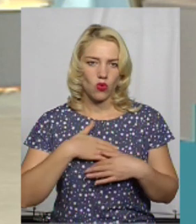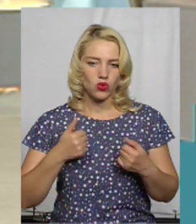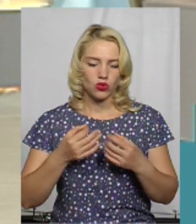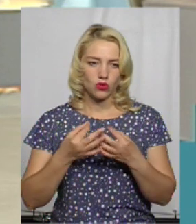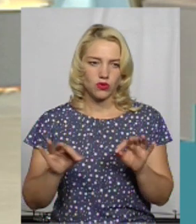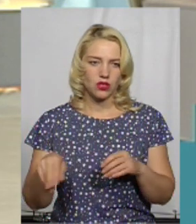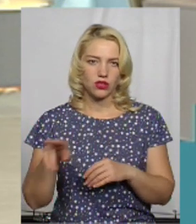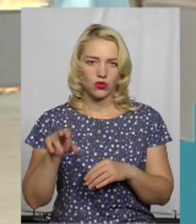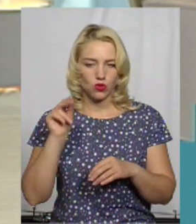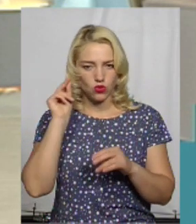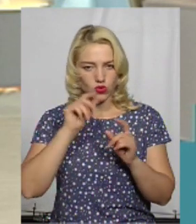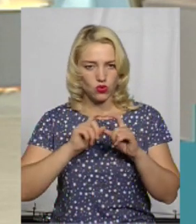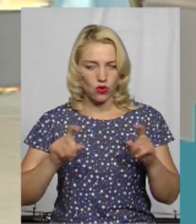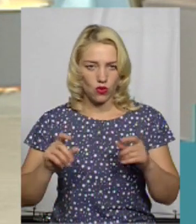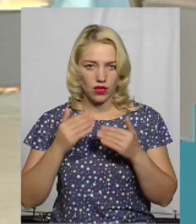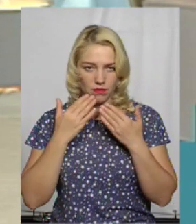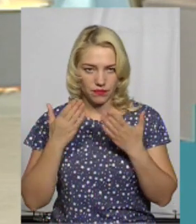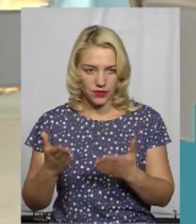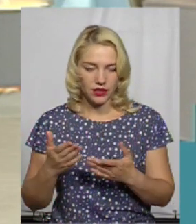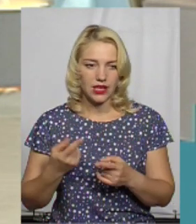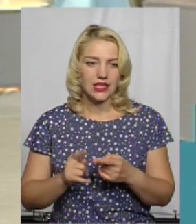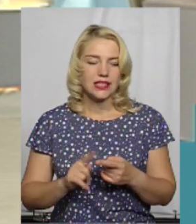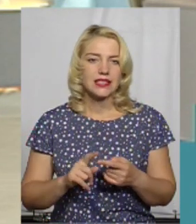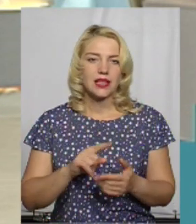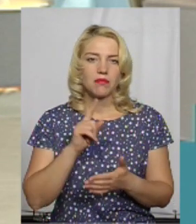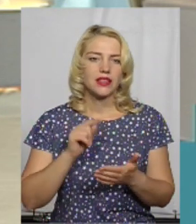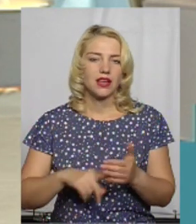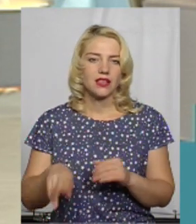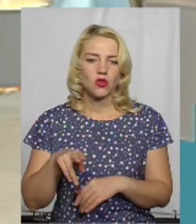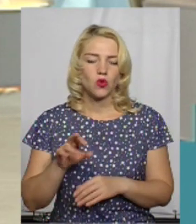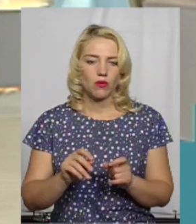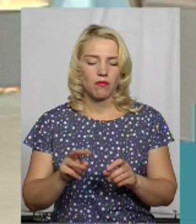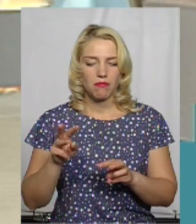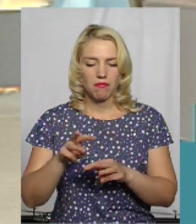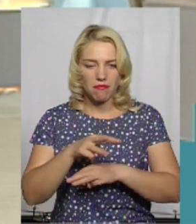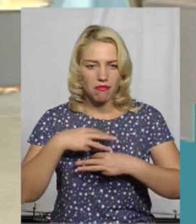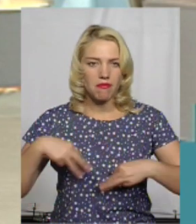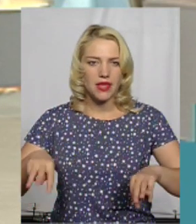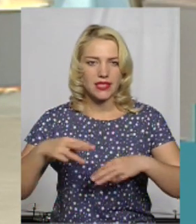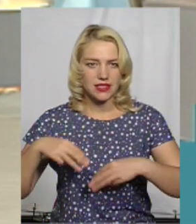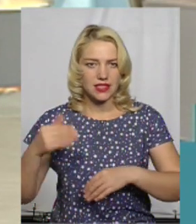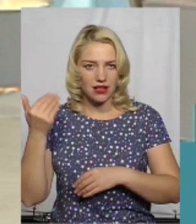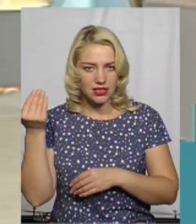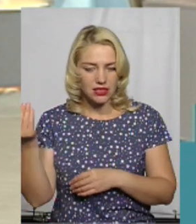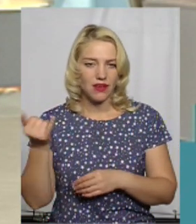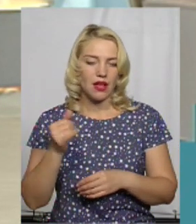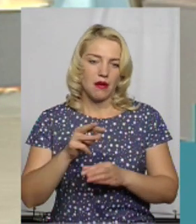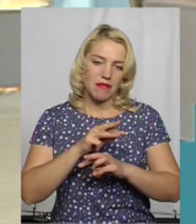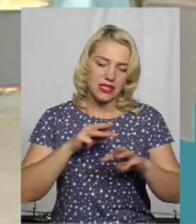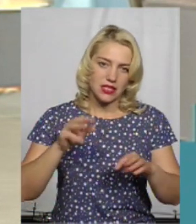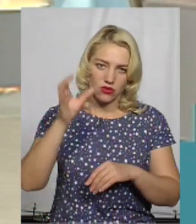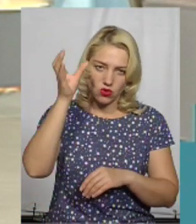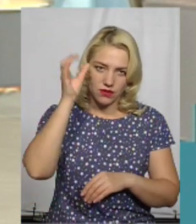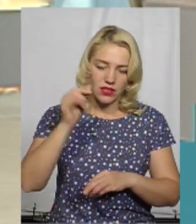допускати до школи? Насправді це, власне, більше питання до міністерств двох. Це Міністерство освіти